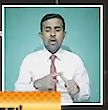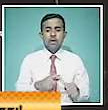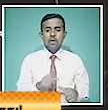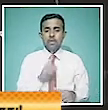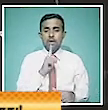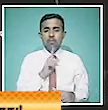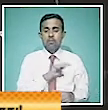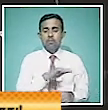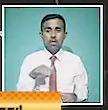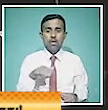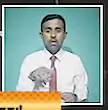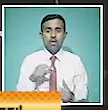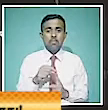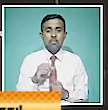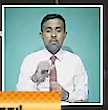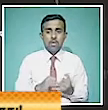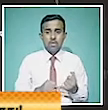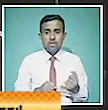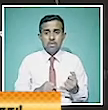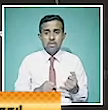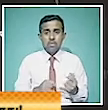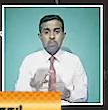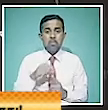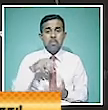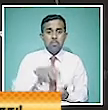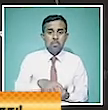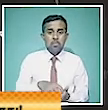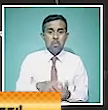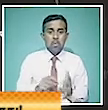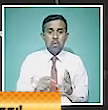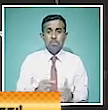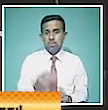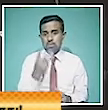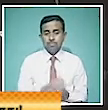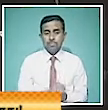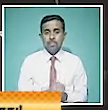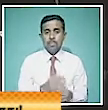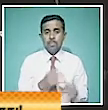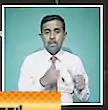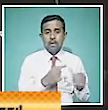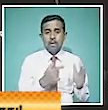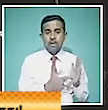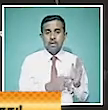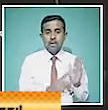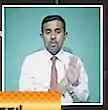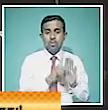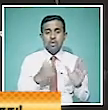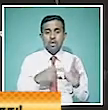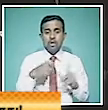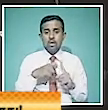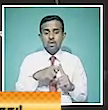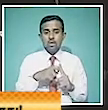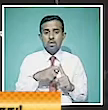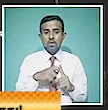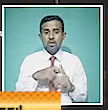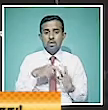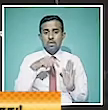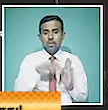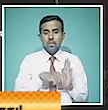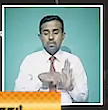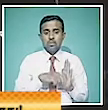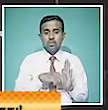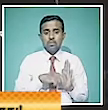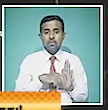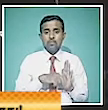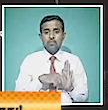உள்ளூராட்சி சபைகள் இருந்திருக்கிறது. அக்கரை பற்று வடக்கு அட்டாளச்சேனை உள்ளூராட்சி சபை, அக்கரை பற்று தெற்கு தமிழர் மக்கள்